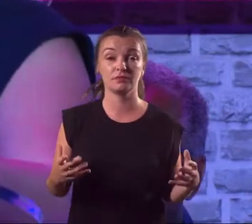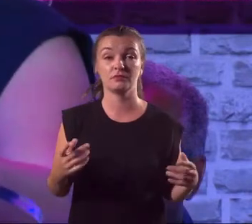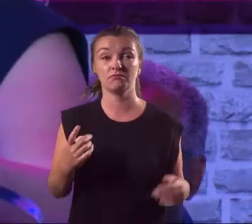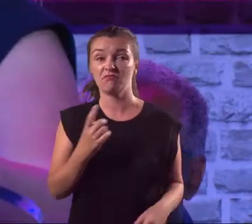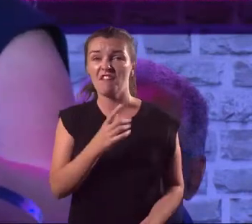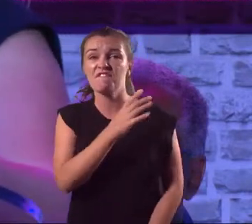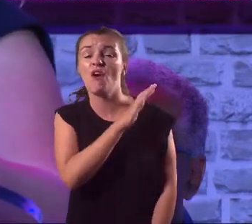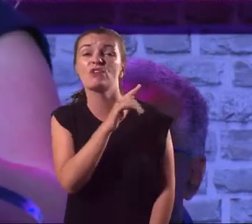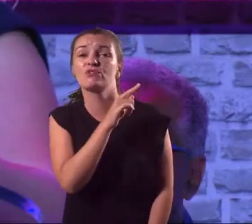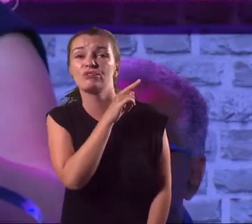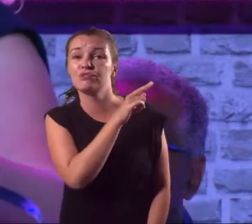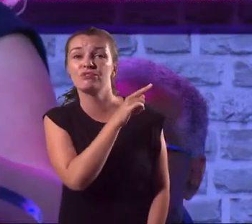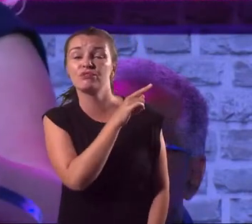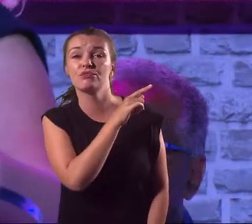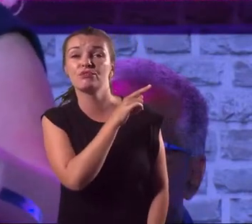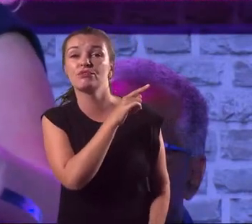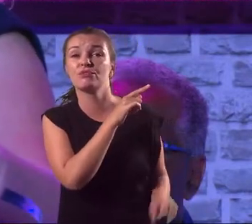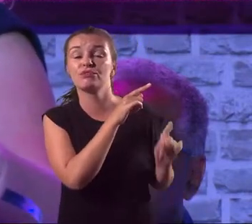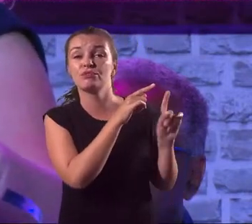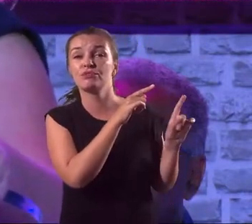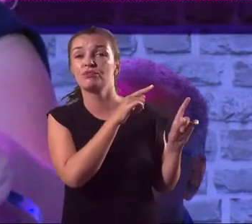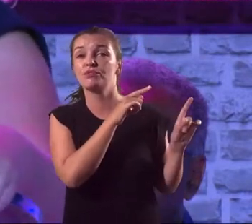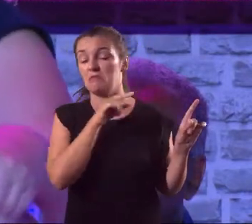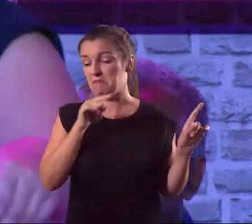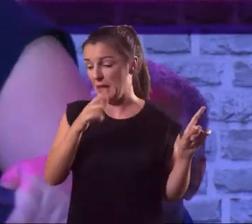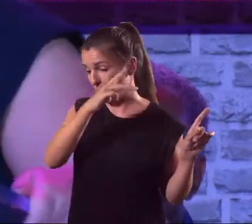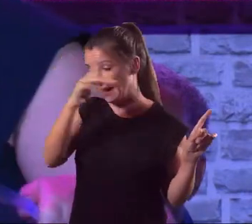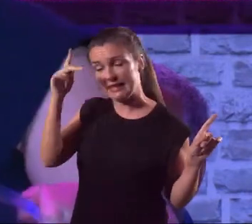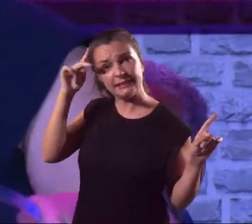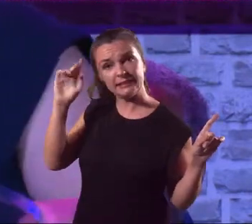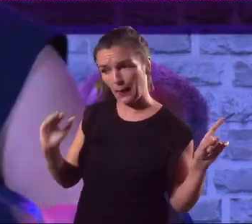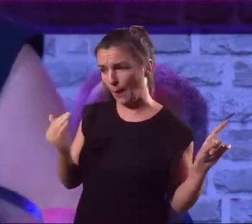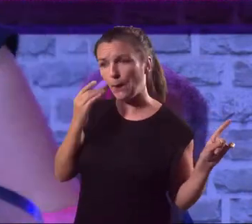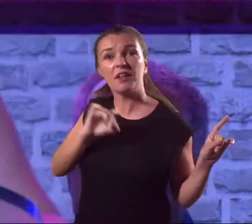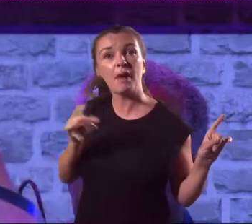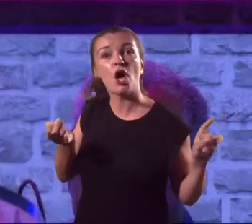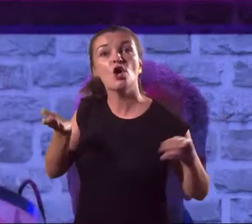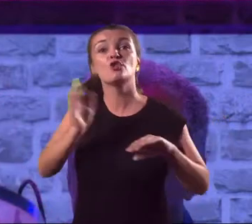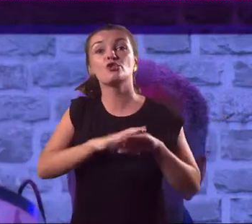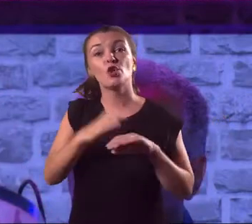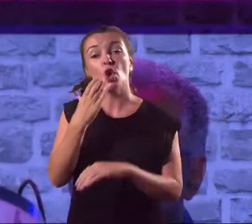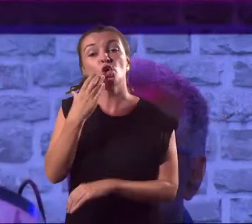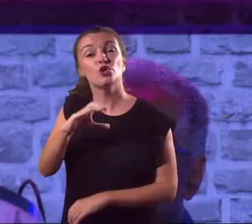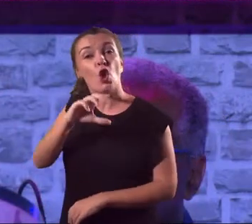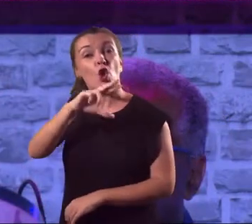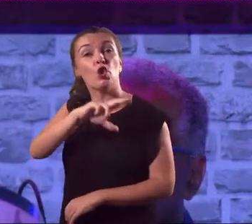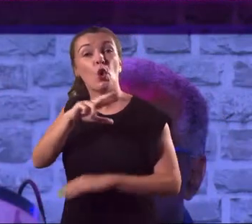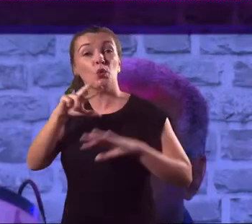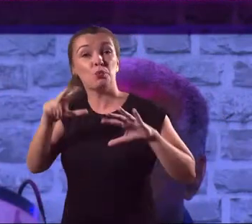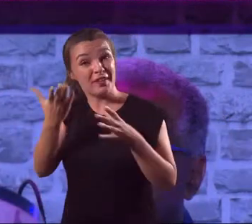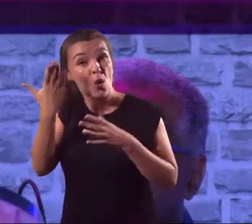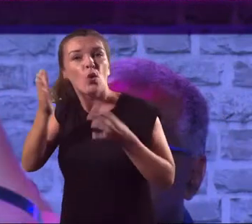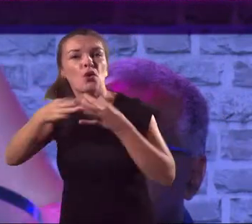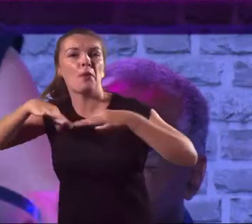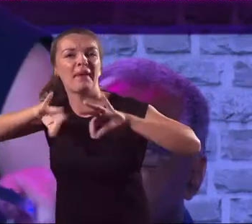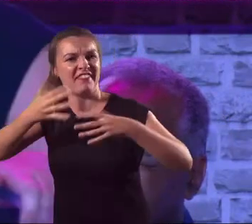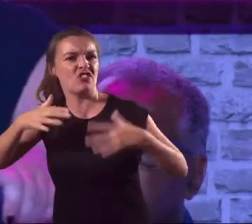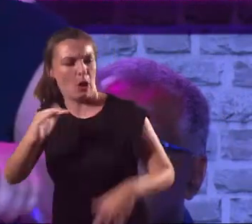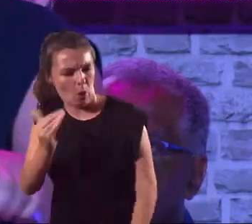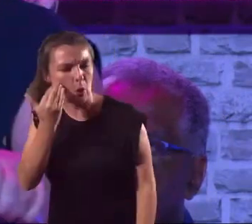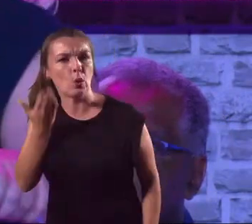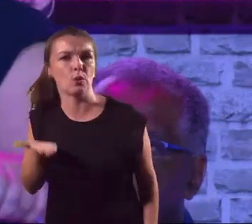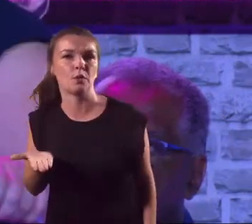France refuse de reconnaître la Palestine alors que 138 pays dans le monde l'ont d'ores et déjà fait. Oui,